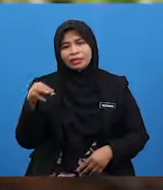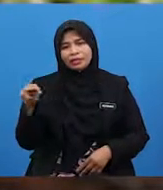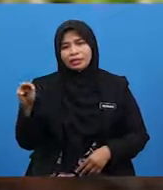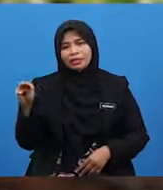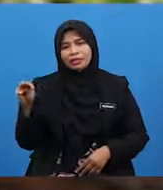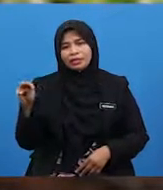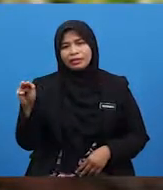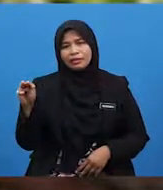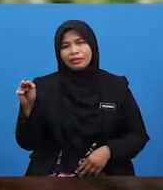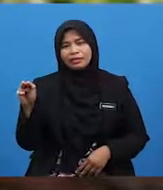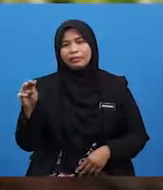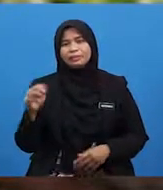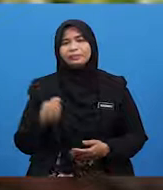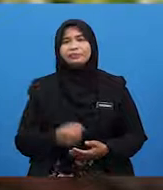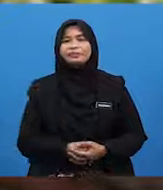Kenali